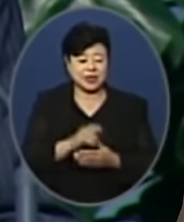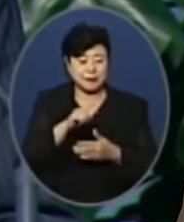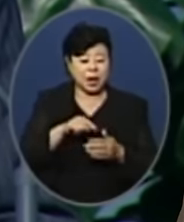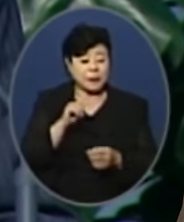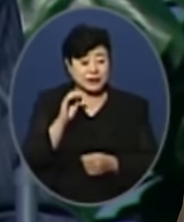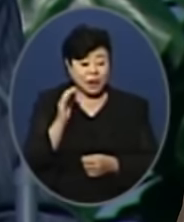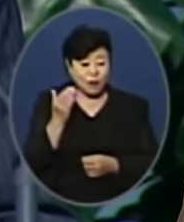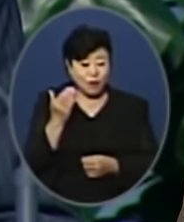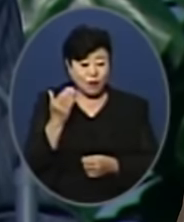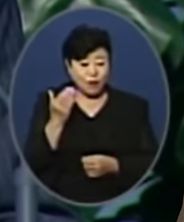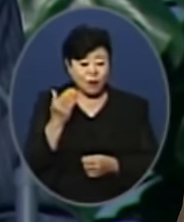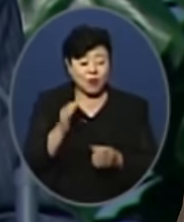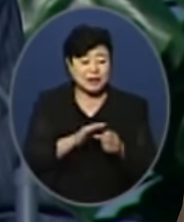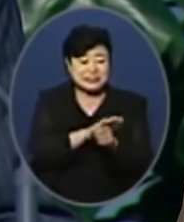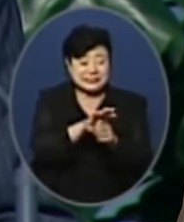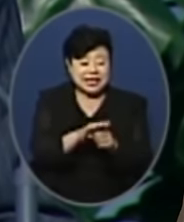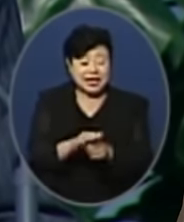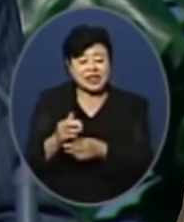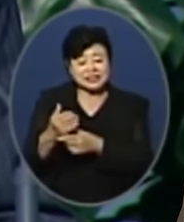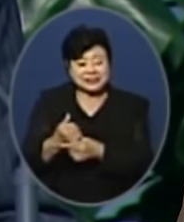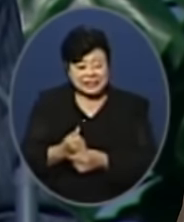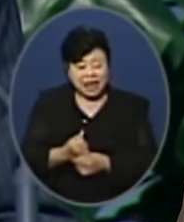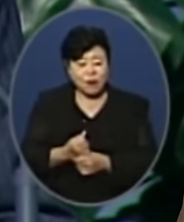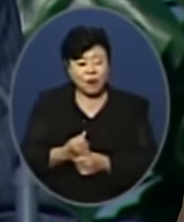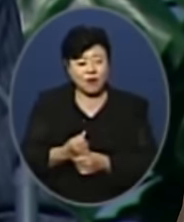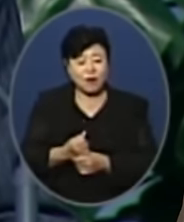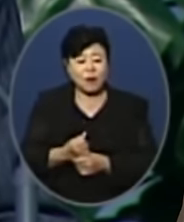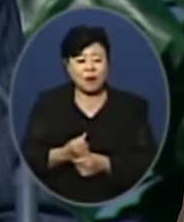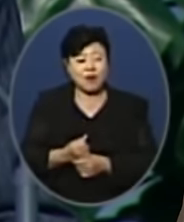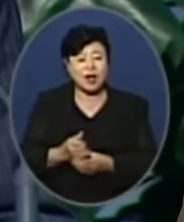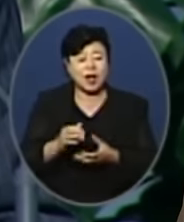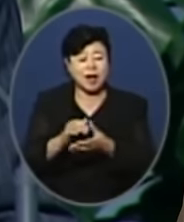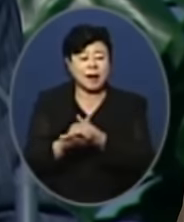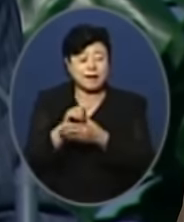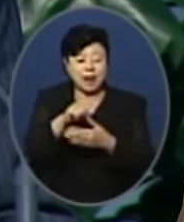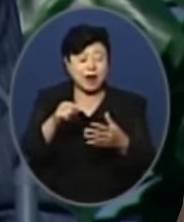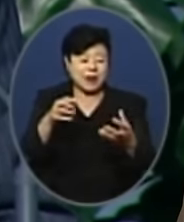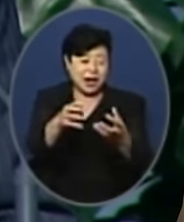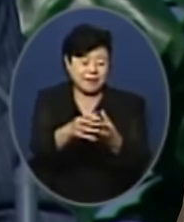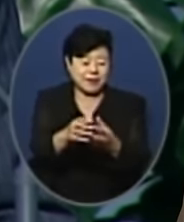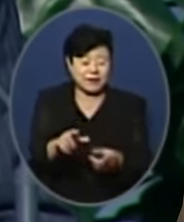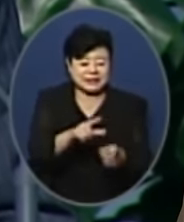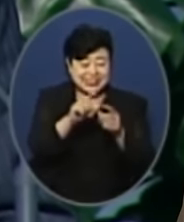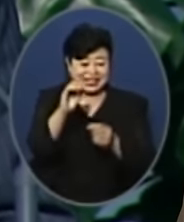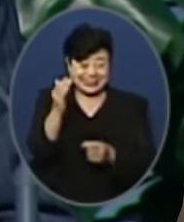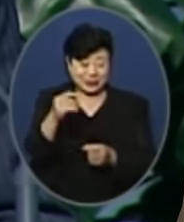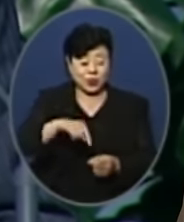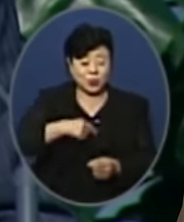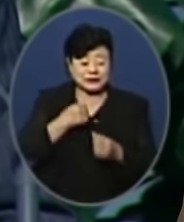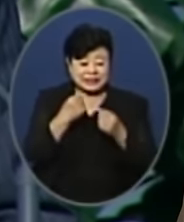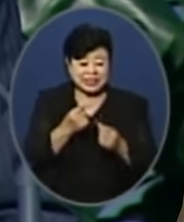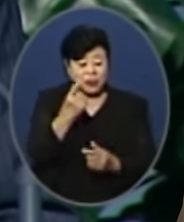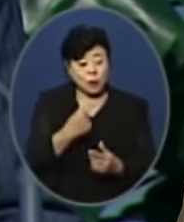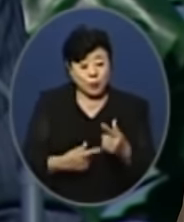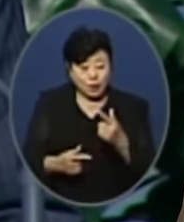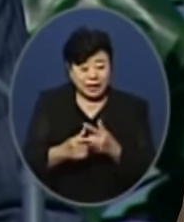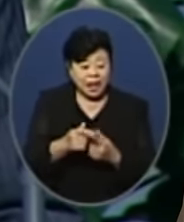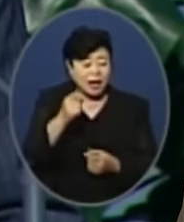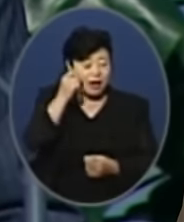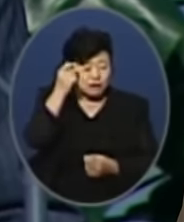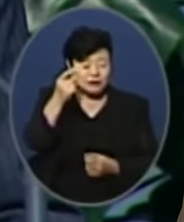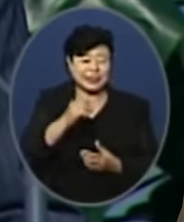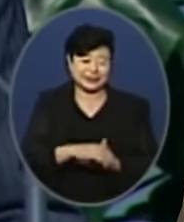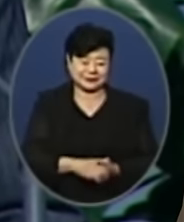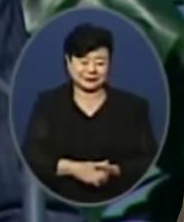마음이 되는 것입니다. 사랑하고 의지하고 협동하여 사는 것이 혼자서 잘